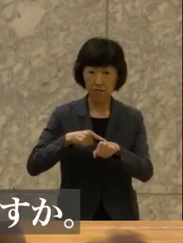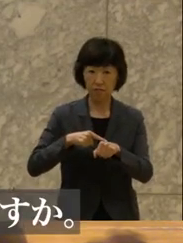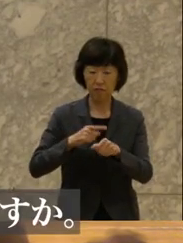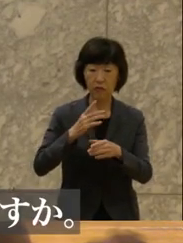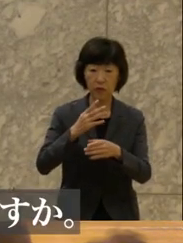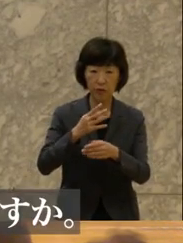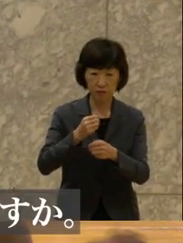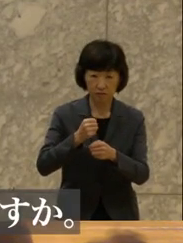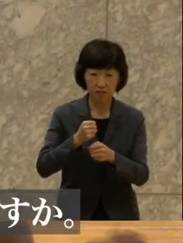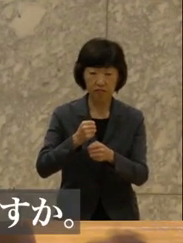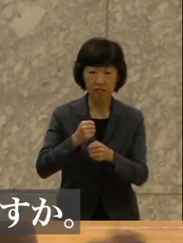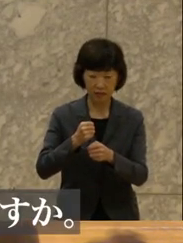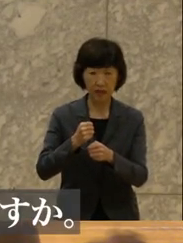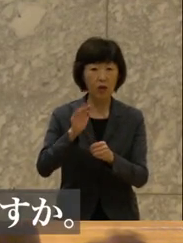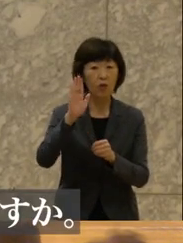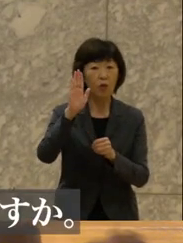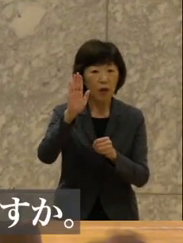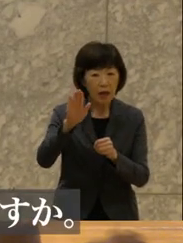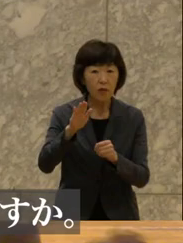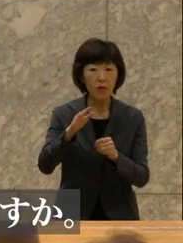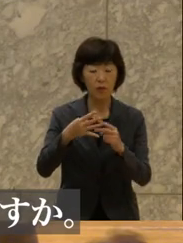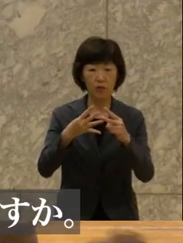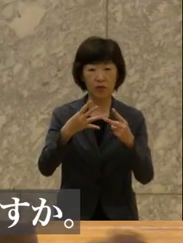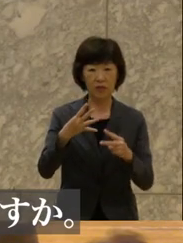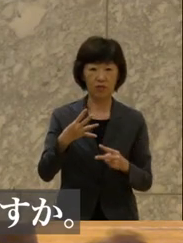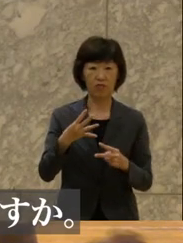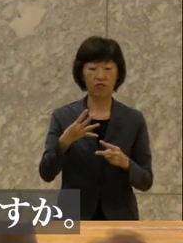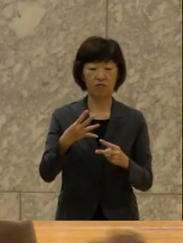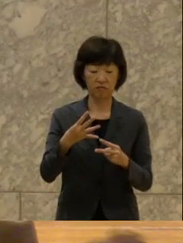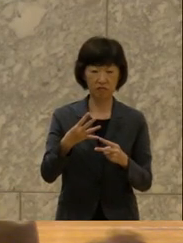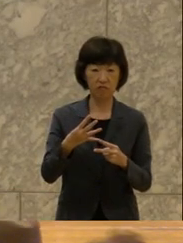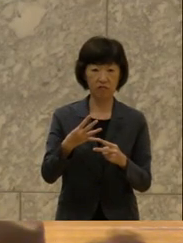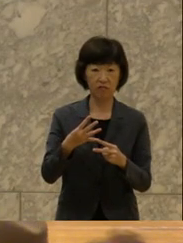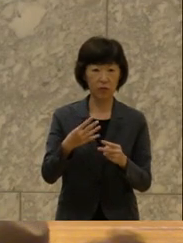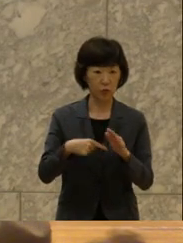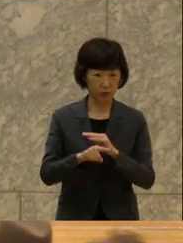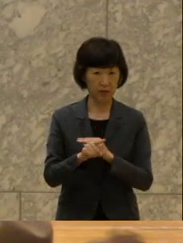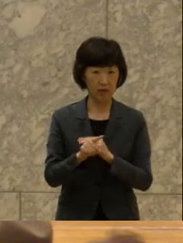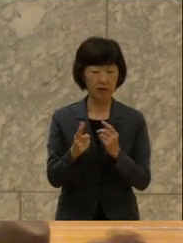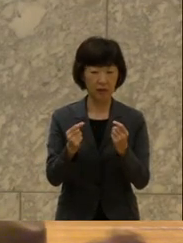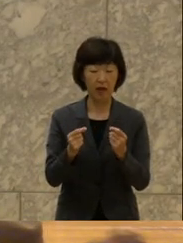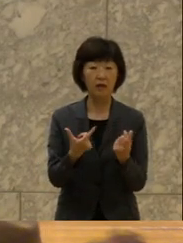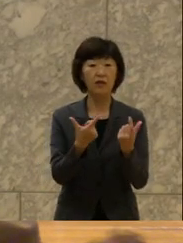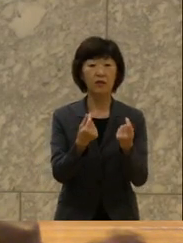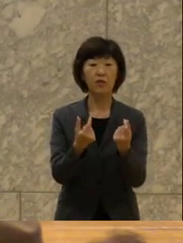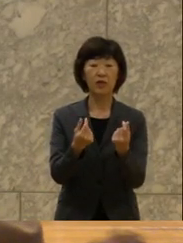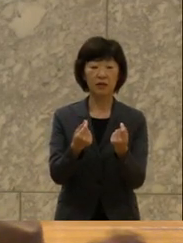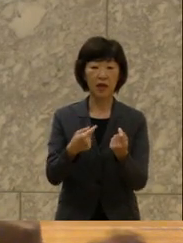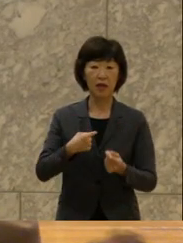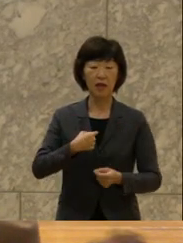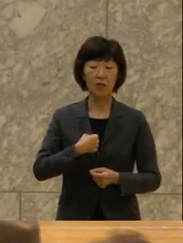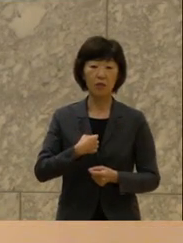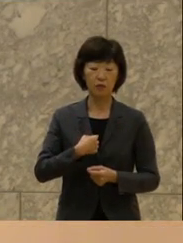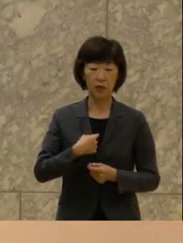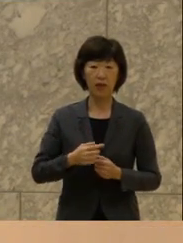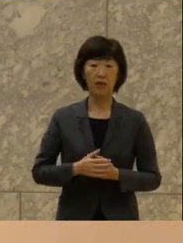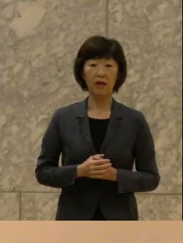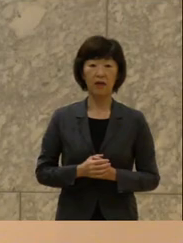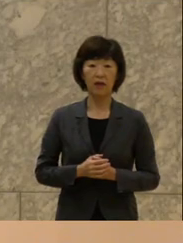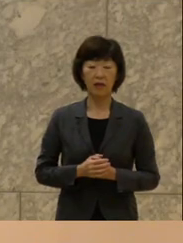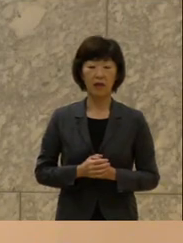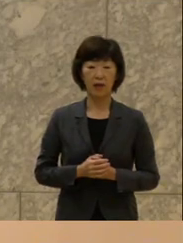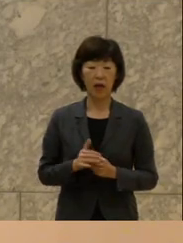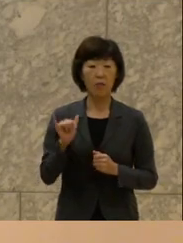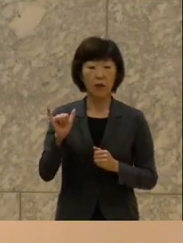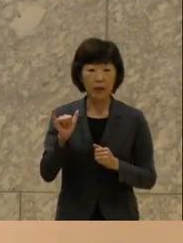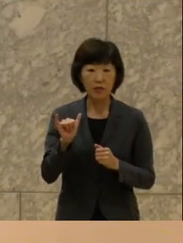後のシーズンがまさにそうなっていくっていう感じで思ってていいですかそうですねここからはちょうど僕は裏テスト